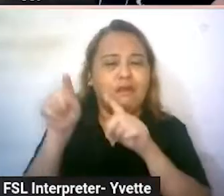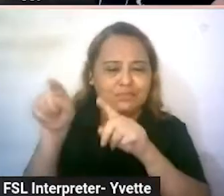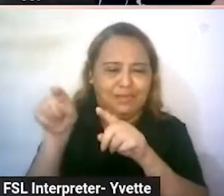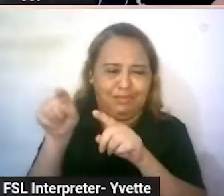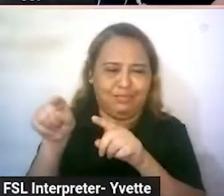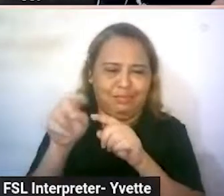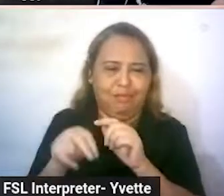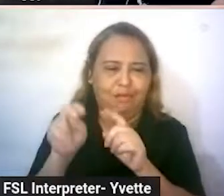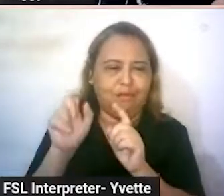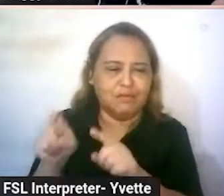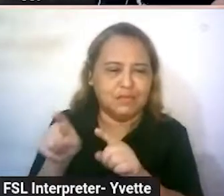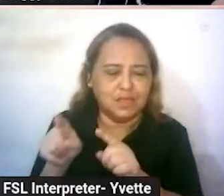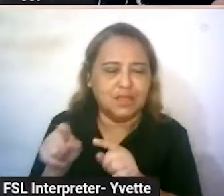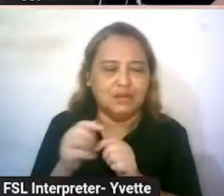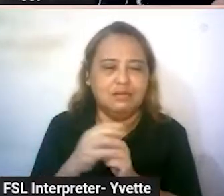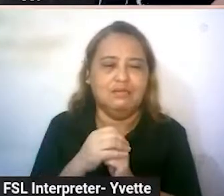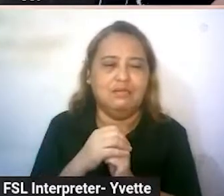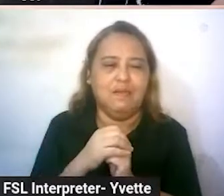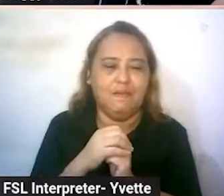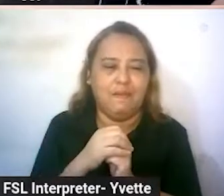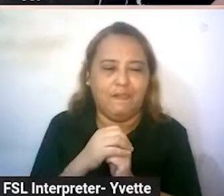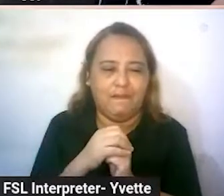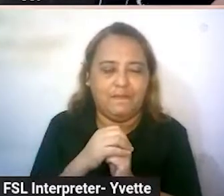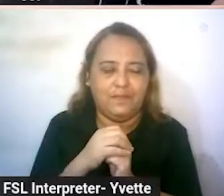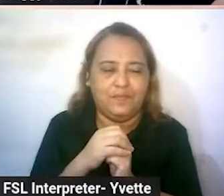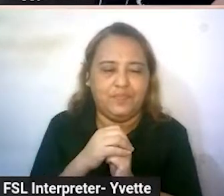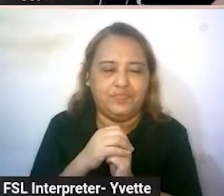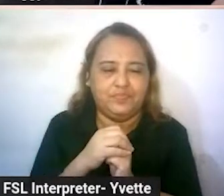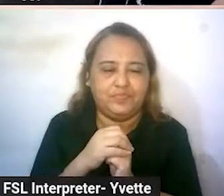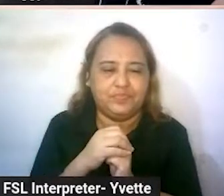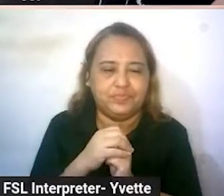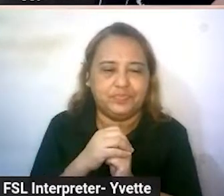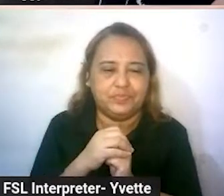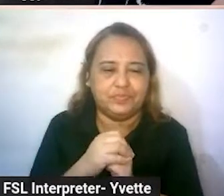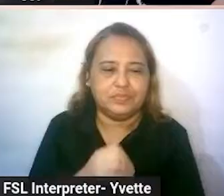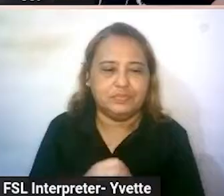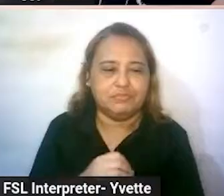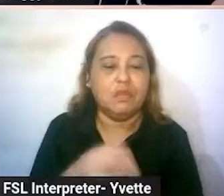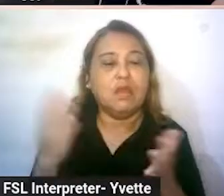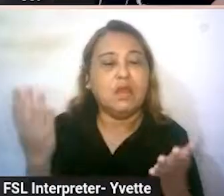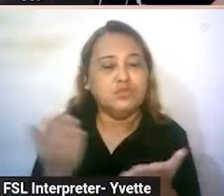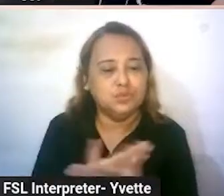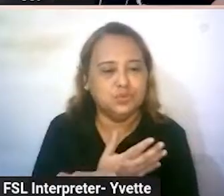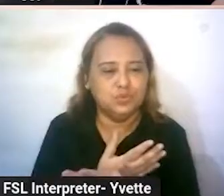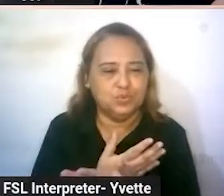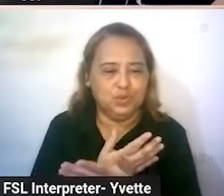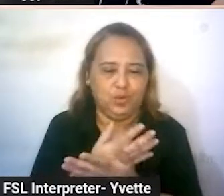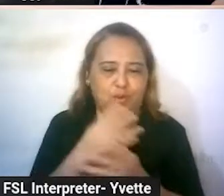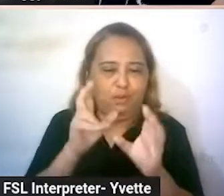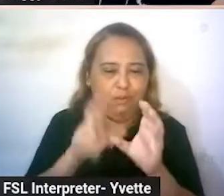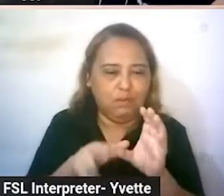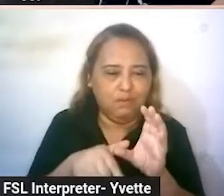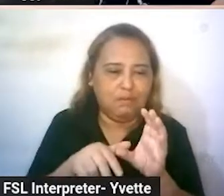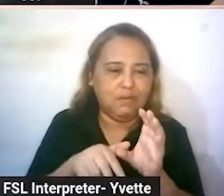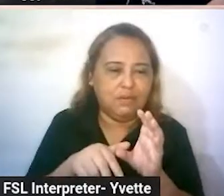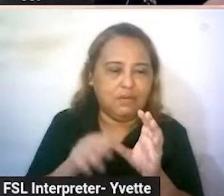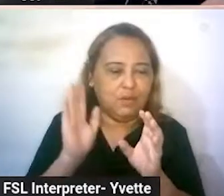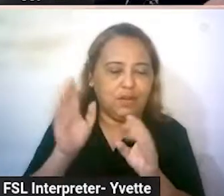And yung mga bago, because I was new noon, yung mga bago ang pinapa-attend nila. And then, doon